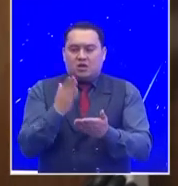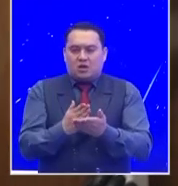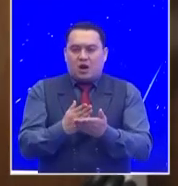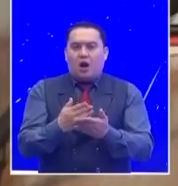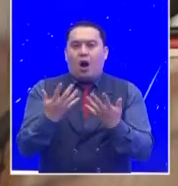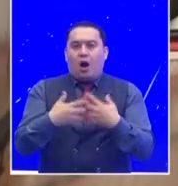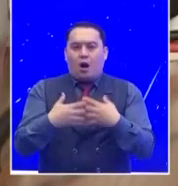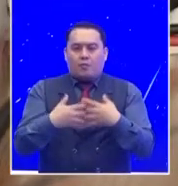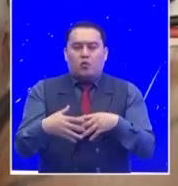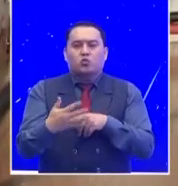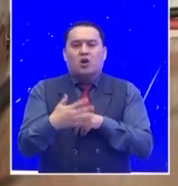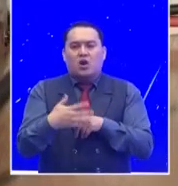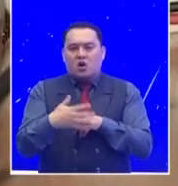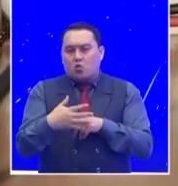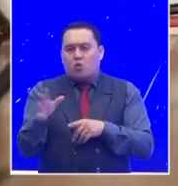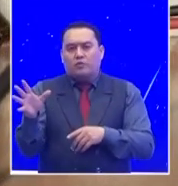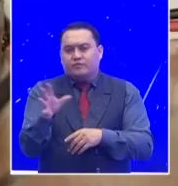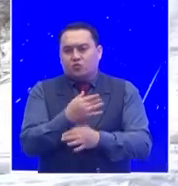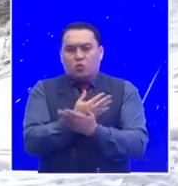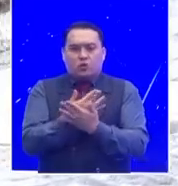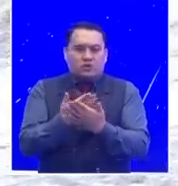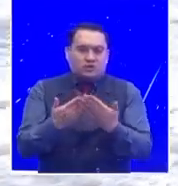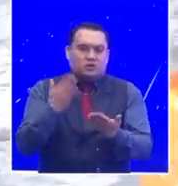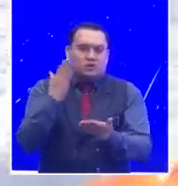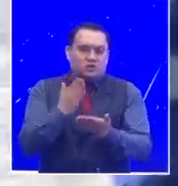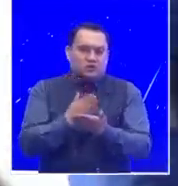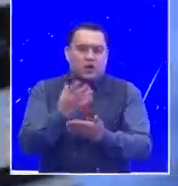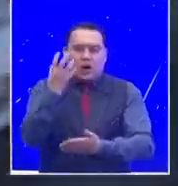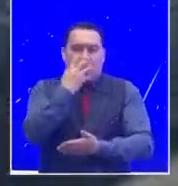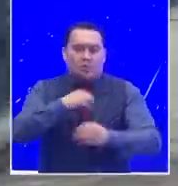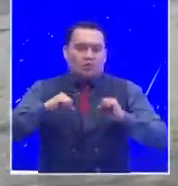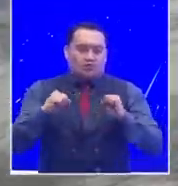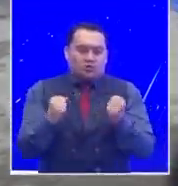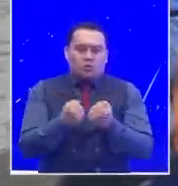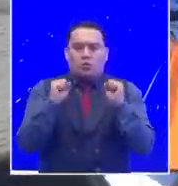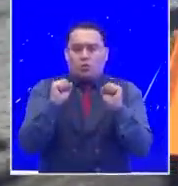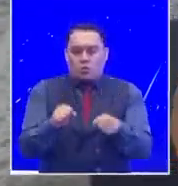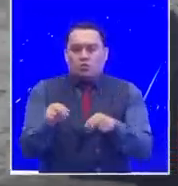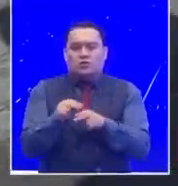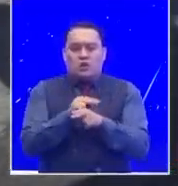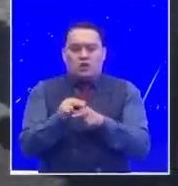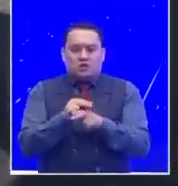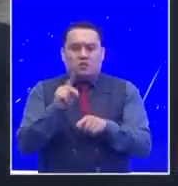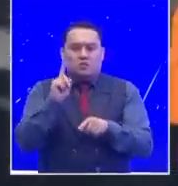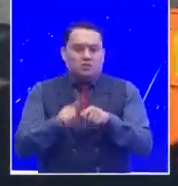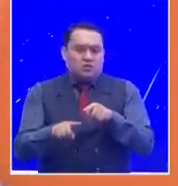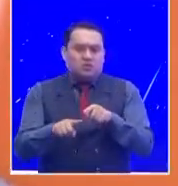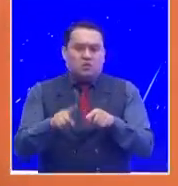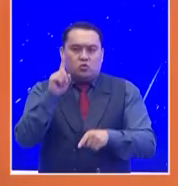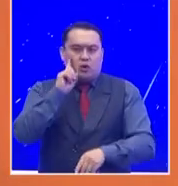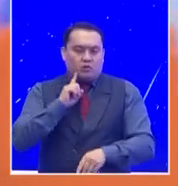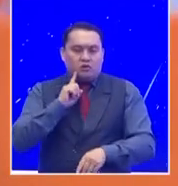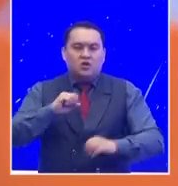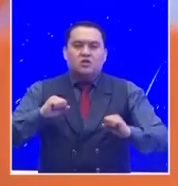аппарат искусственной вентиляции легких, экватор-1, предназначенный для обогрева пострадавших, и специальные койки. Необходимо отметить, в зимнее